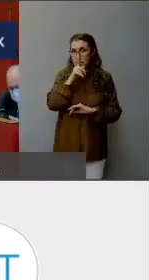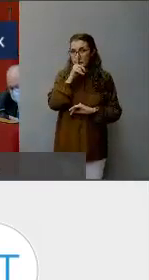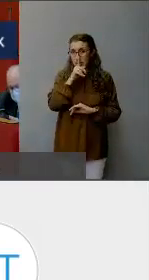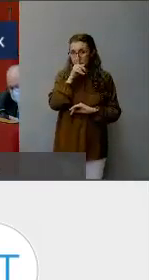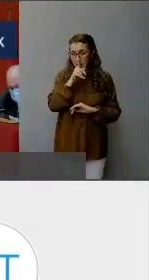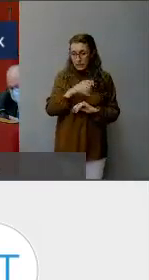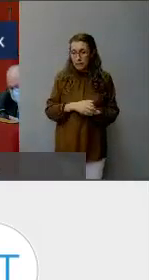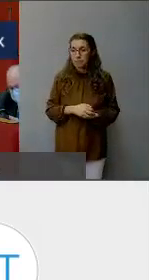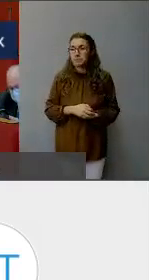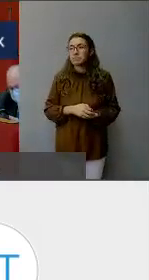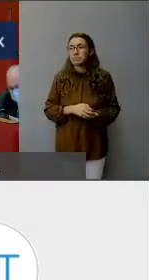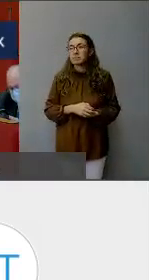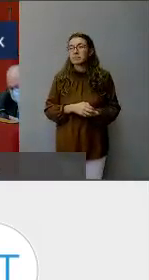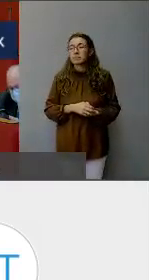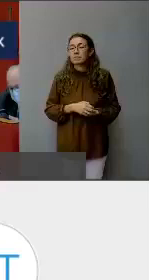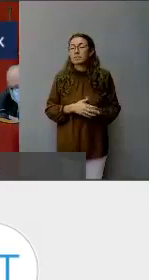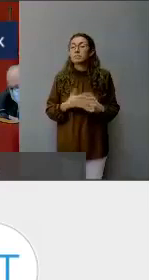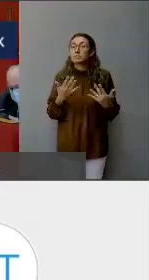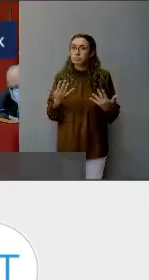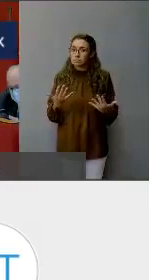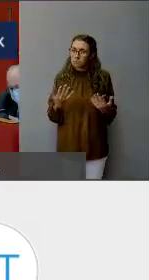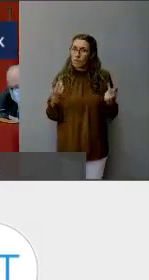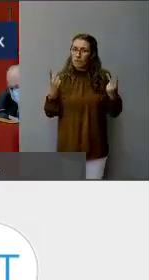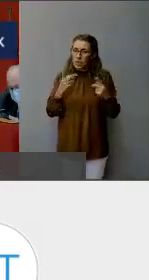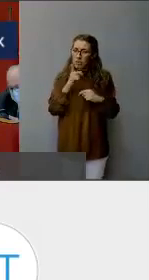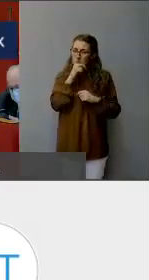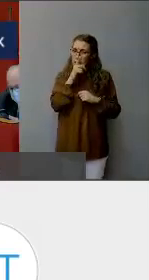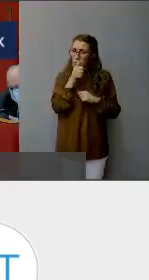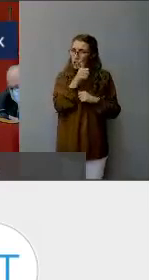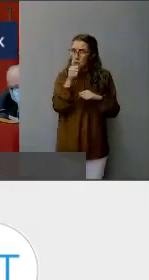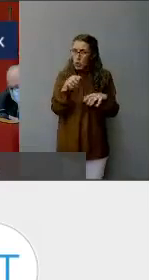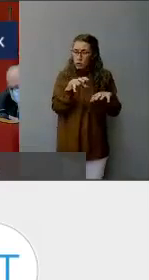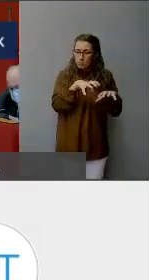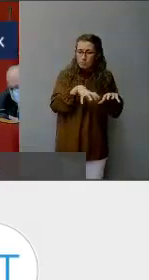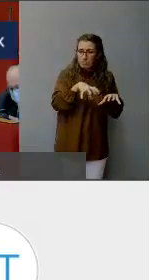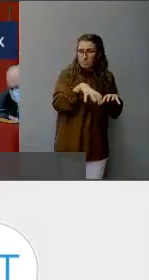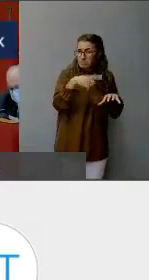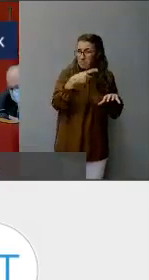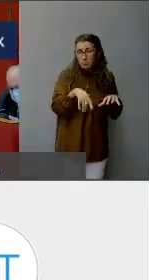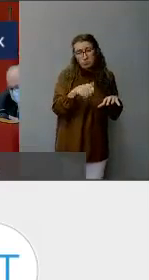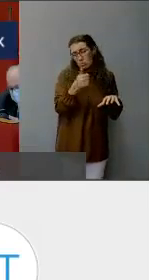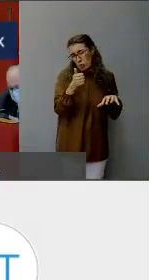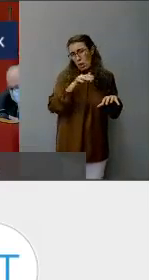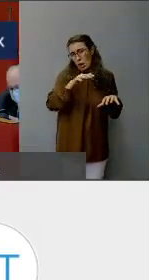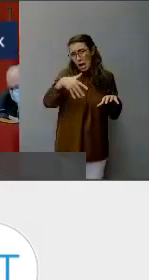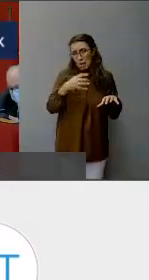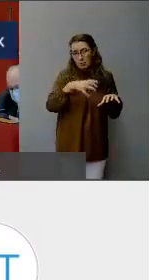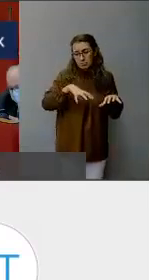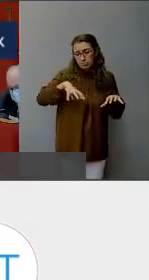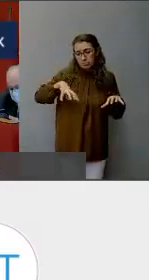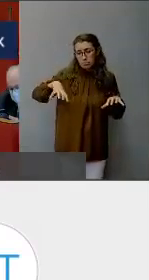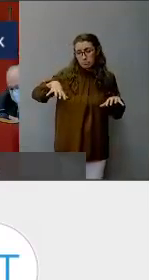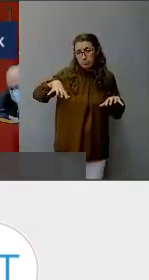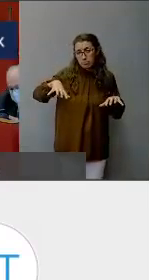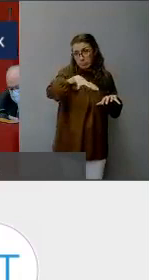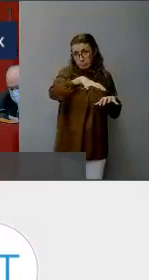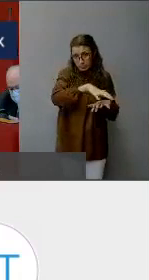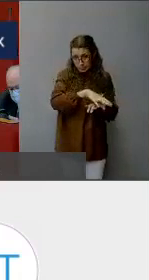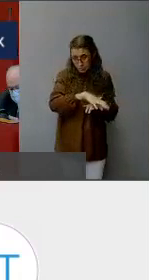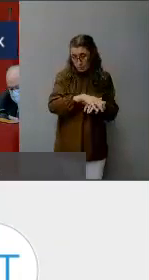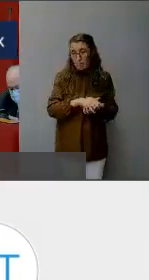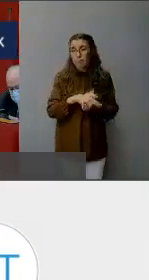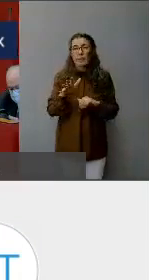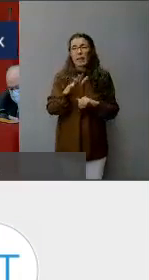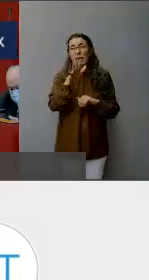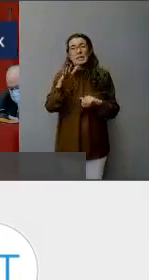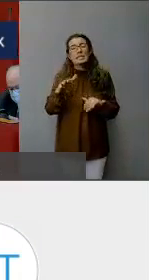non solo in quel luogo ma anche in altri spazi penso sempre lì nell'interno al alla parte del